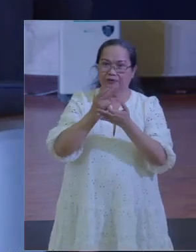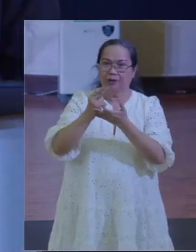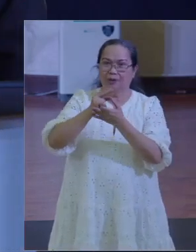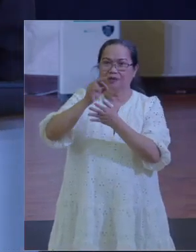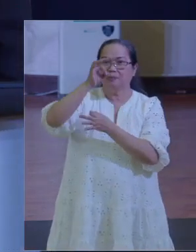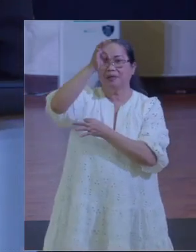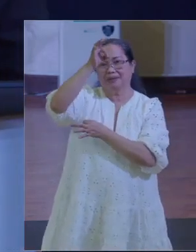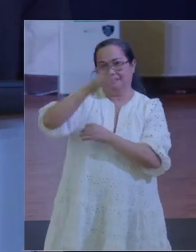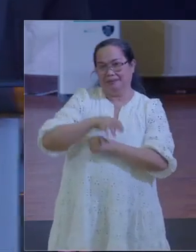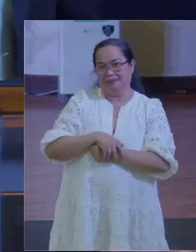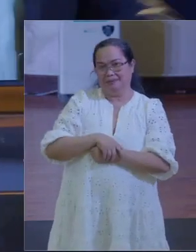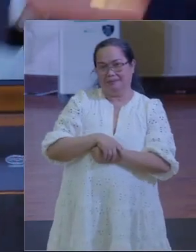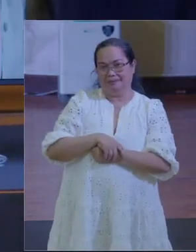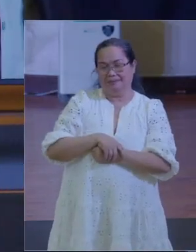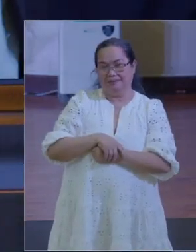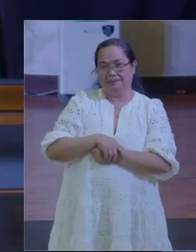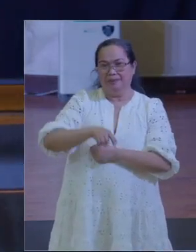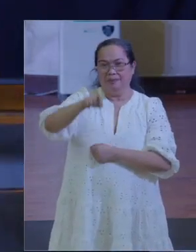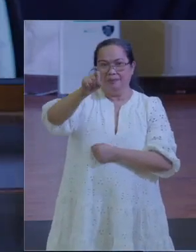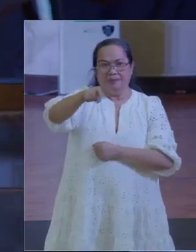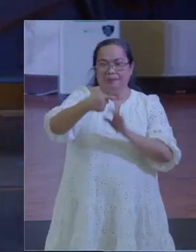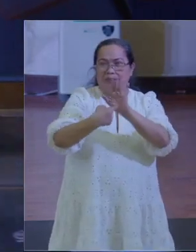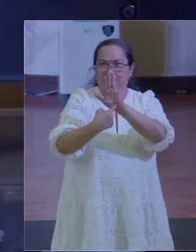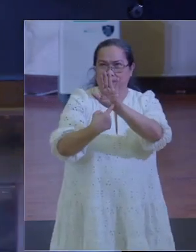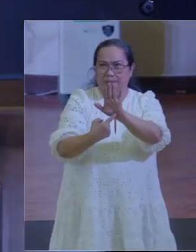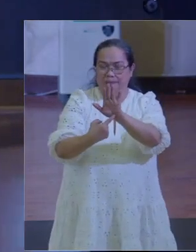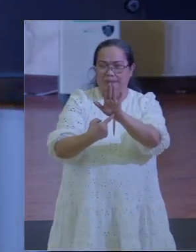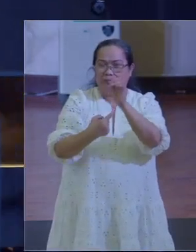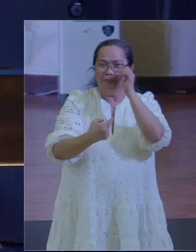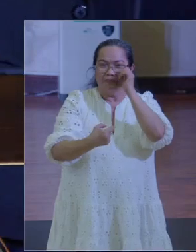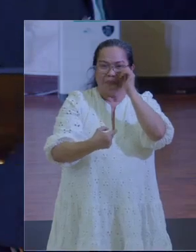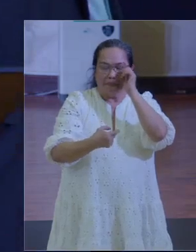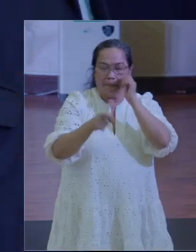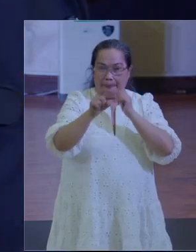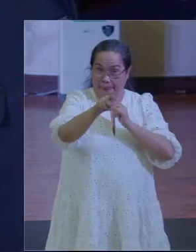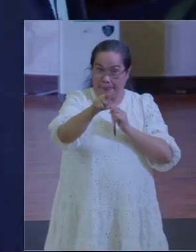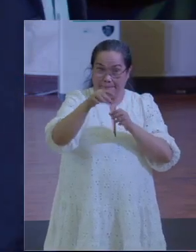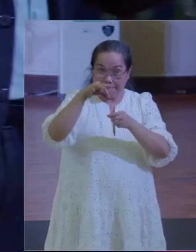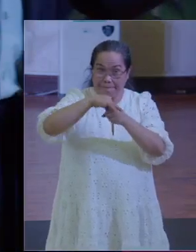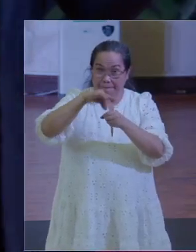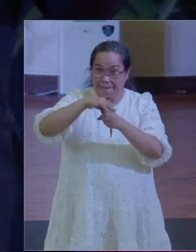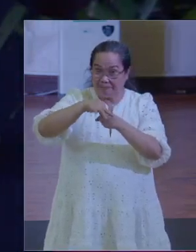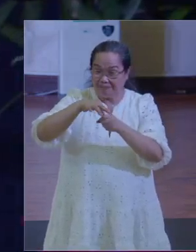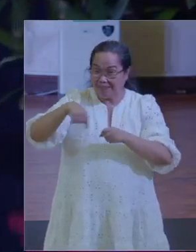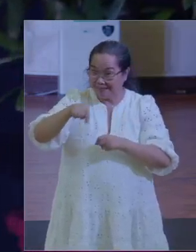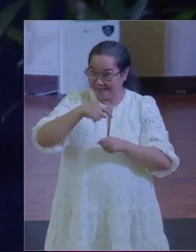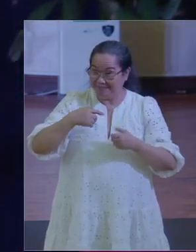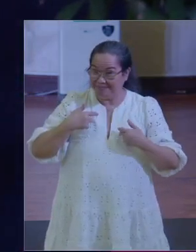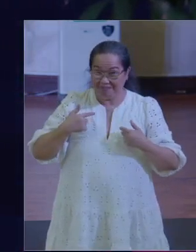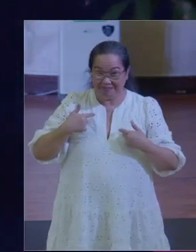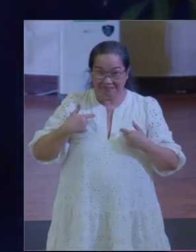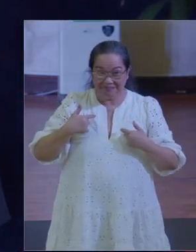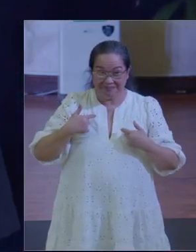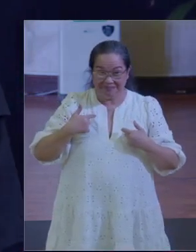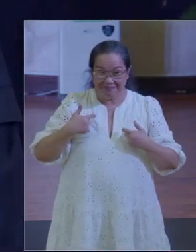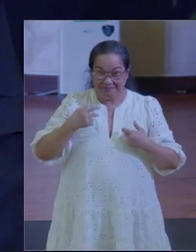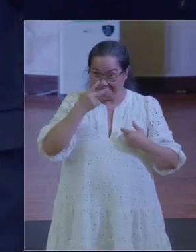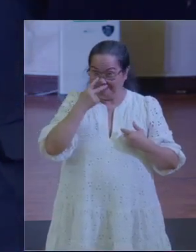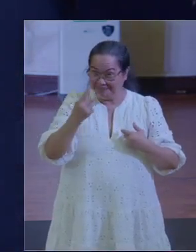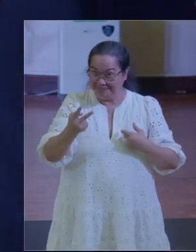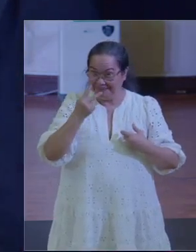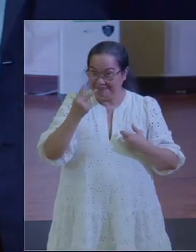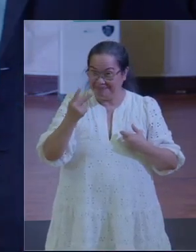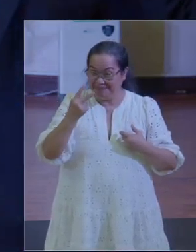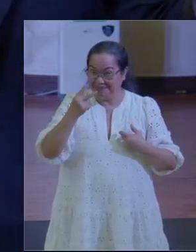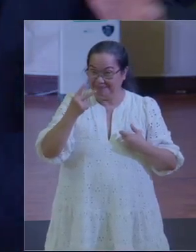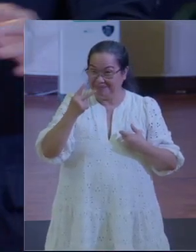Spirit. Lutang na lutang yun. Ganito. Mag-e-elect tayo, natutuwa tayo sapagkat ang mga nakita nating